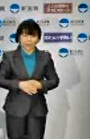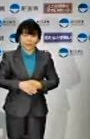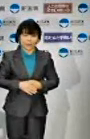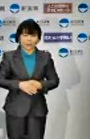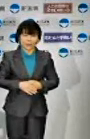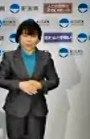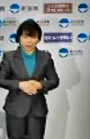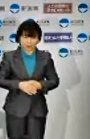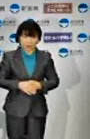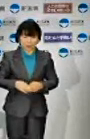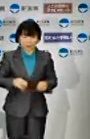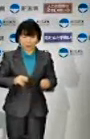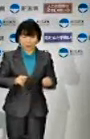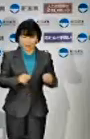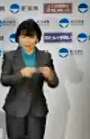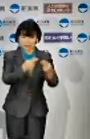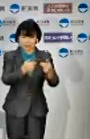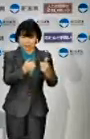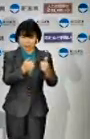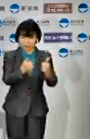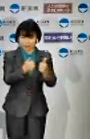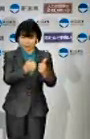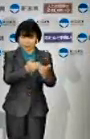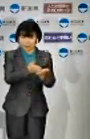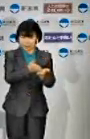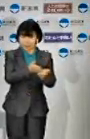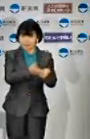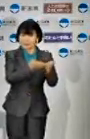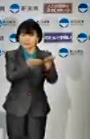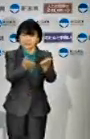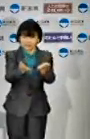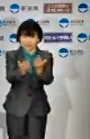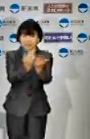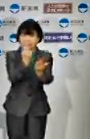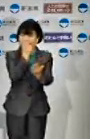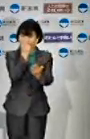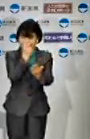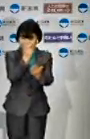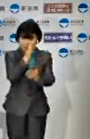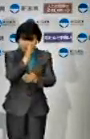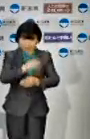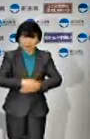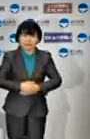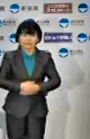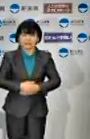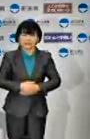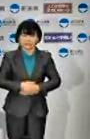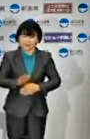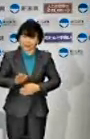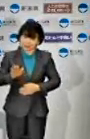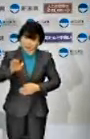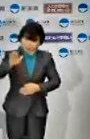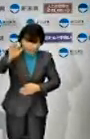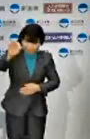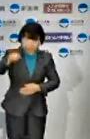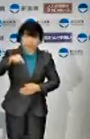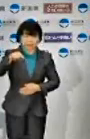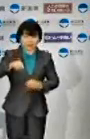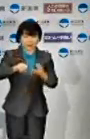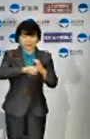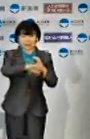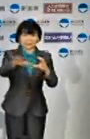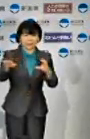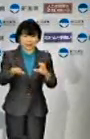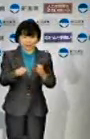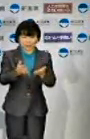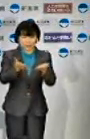ブリーフィングさせていただきますので確認していただきたいんですが、本当に驚異的に伸びているということで、まあ、このキャンペーン盛り上げていきたいと思います